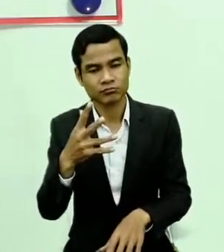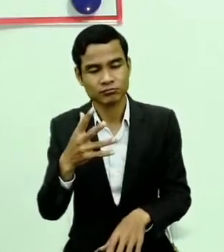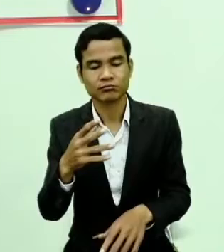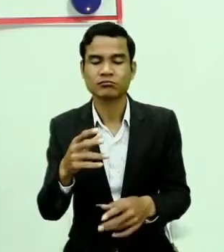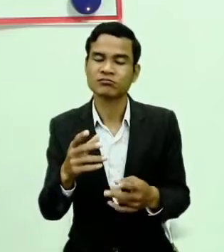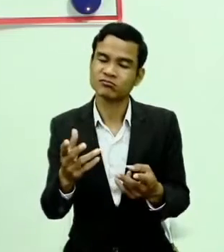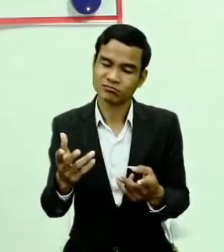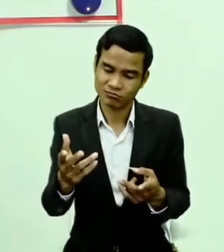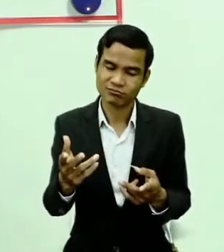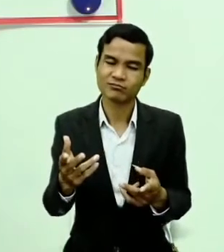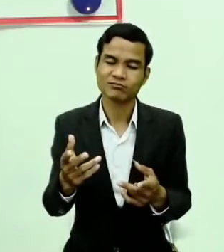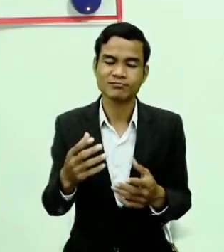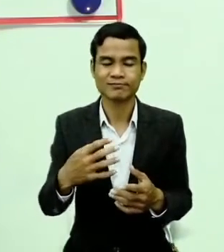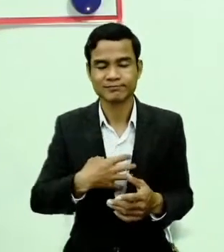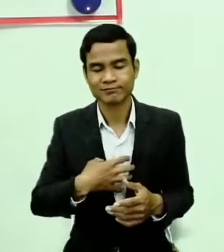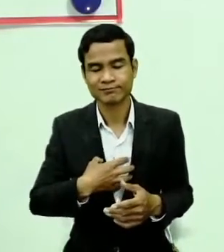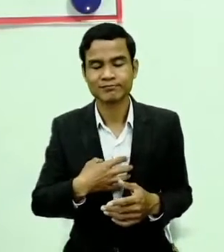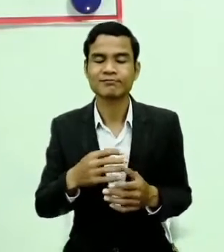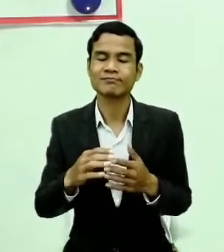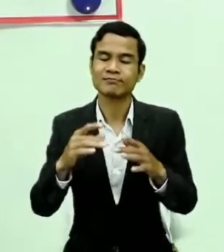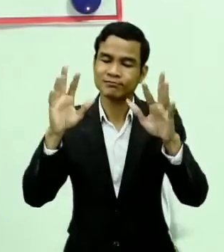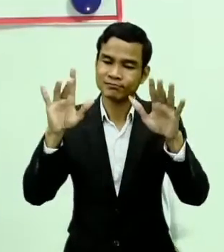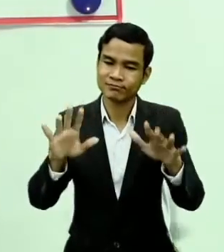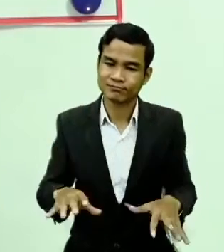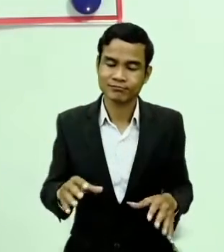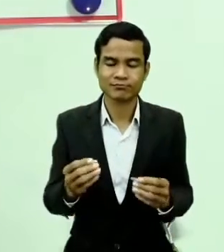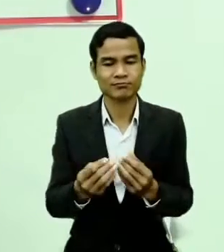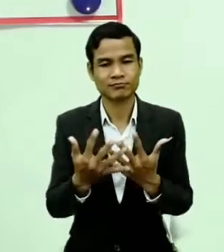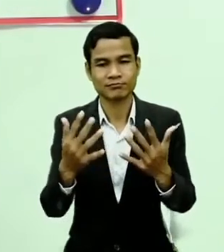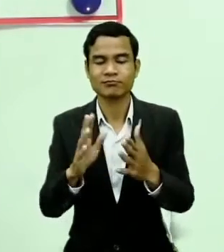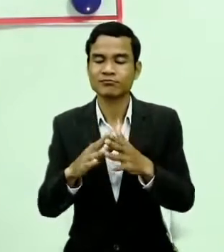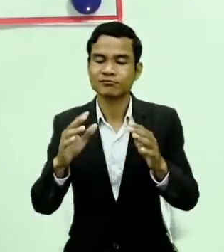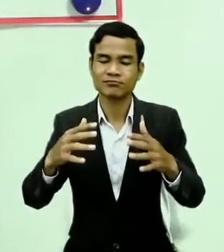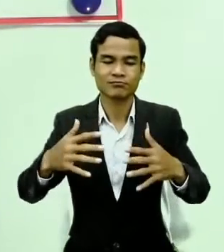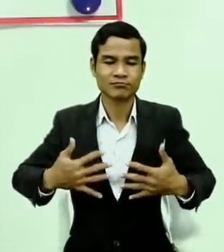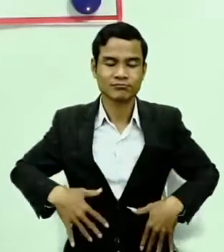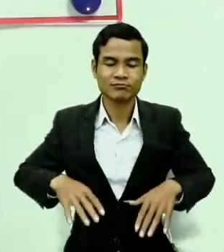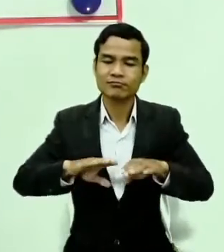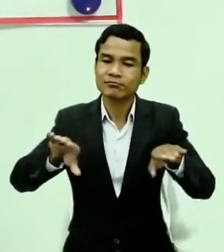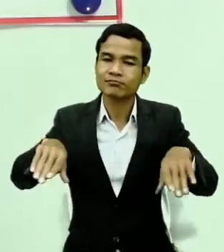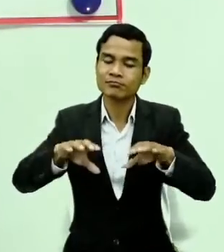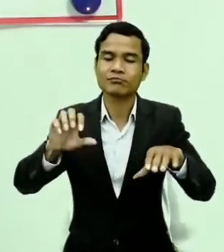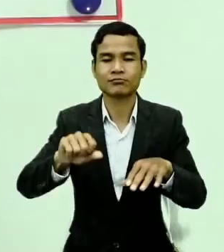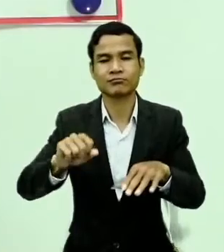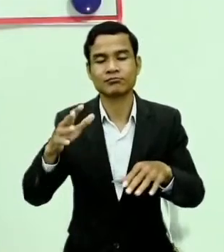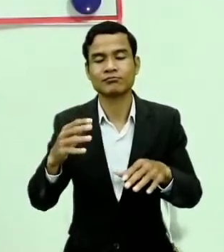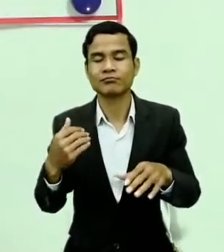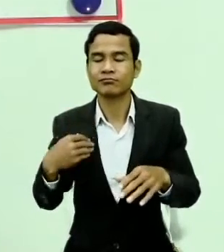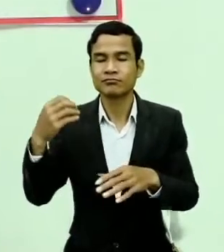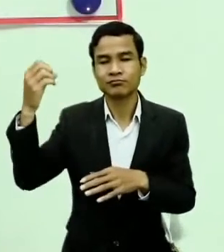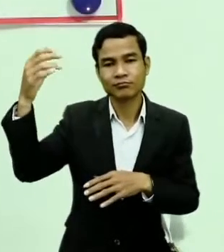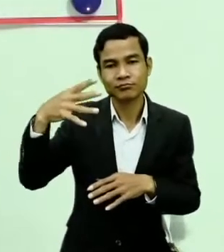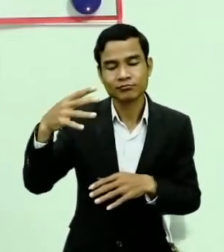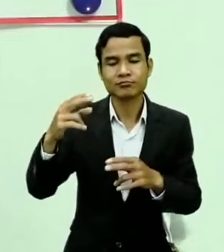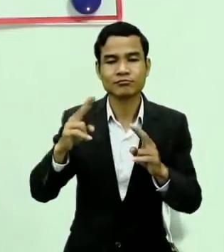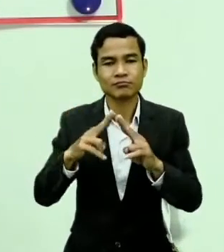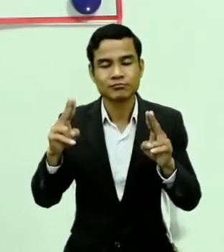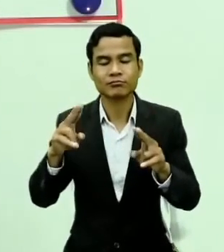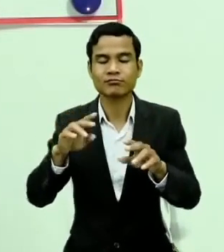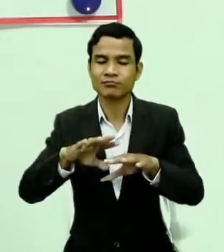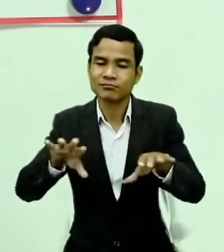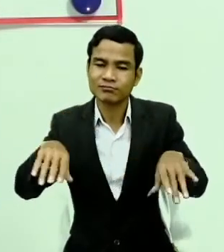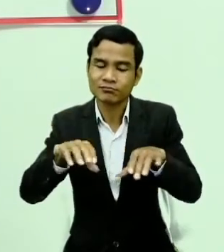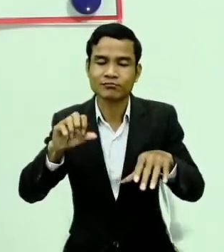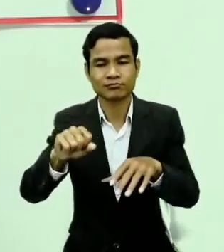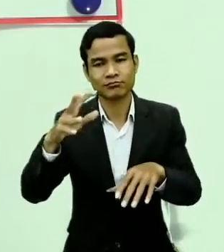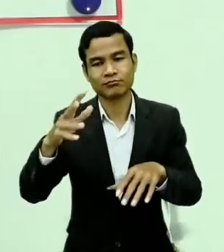Ai nâng chom khai vừa xa miên phliêng chớn dương ọt lên tật bán. rồi mua cái đai khăn dương cho lấy ăn cát chân dương